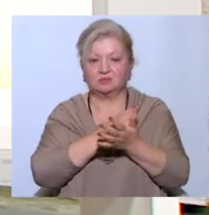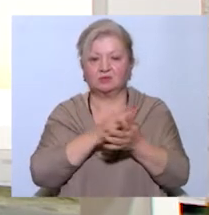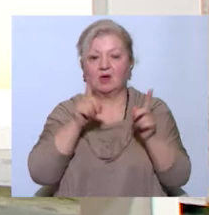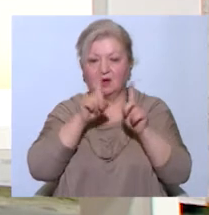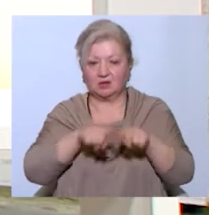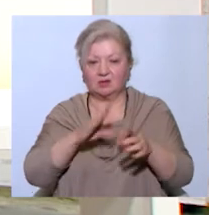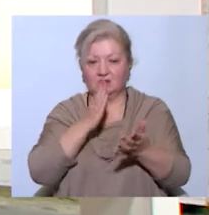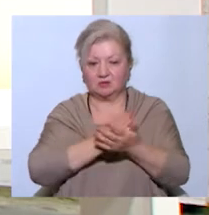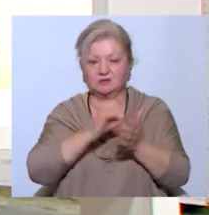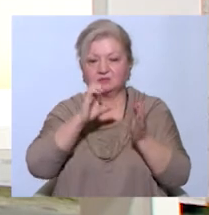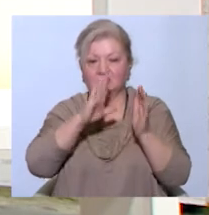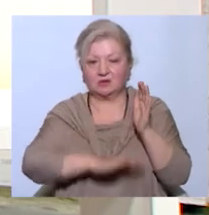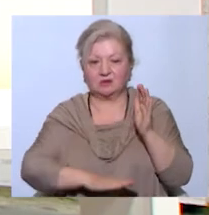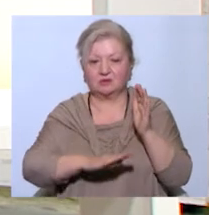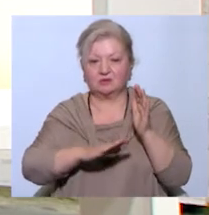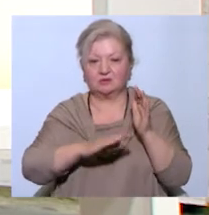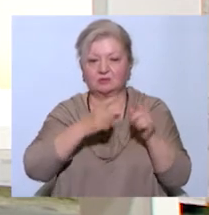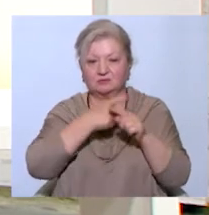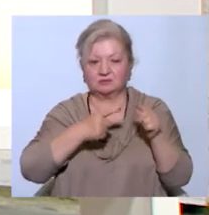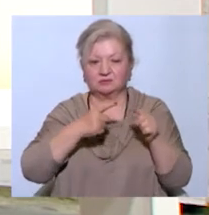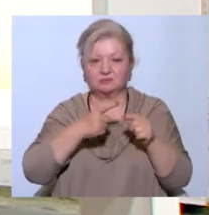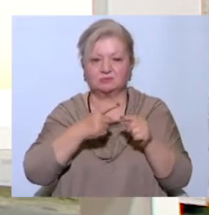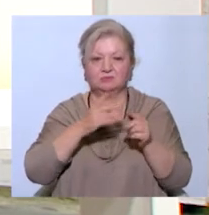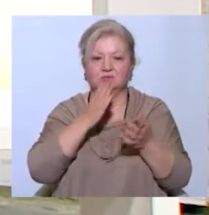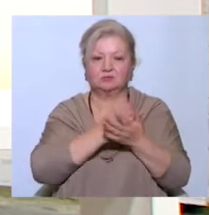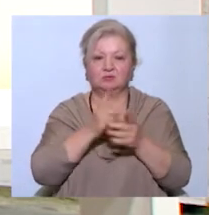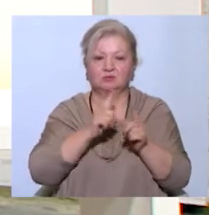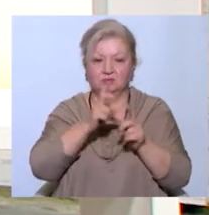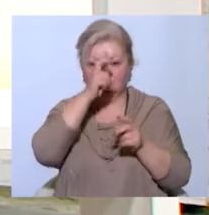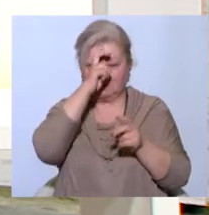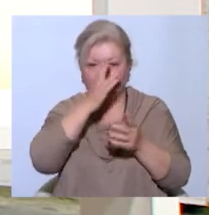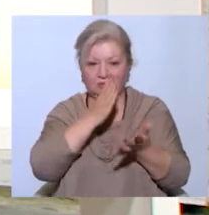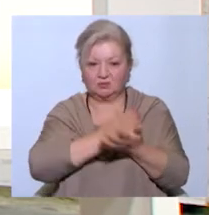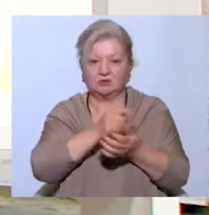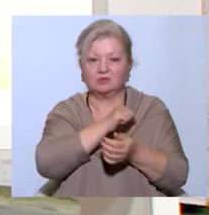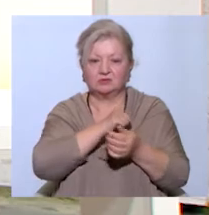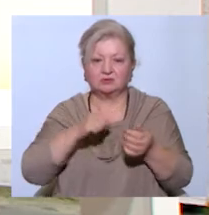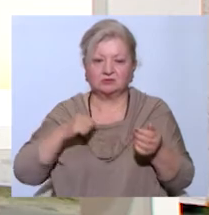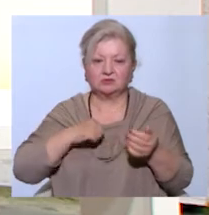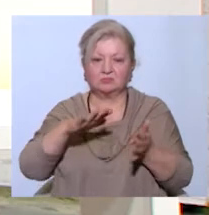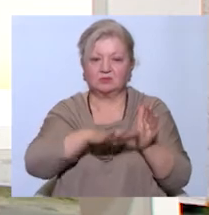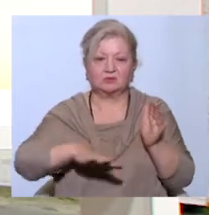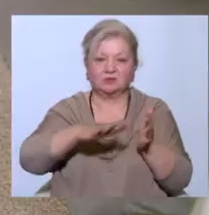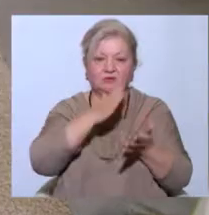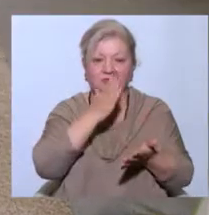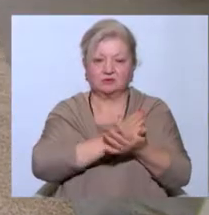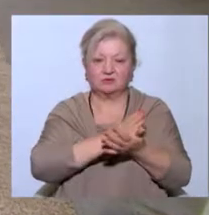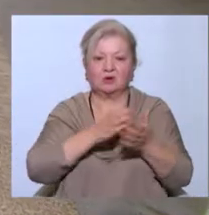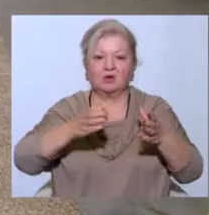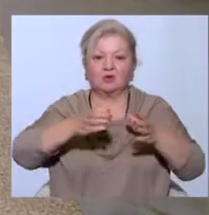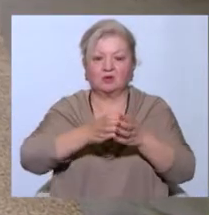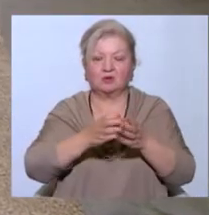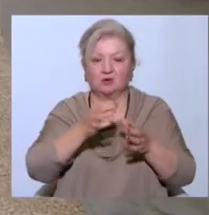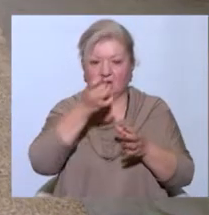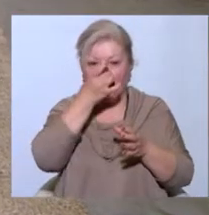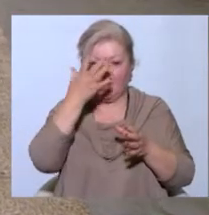ასევე სამხრეთ ნახევარსფეროს ქვეყანა, რომელიც თვითონ მდებარეობს კონტინენტის,